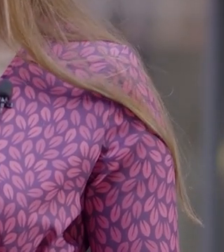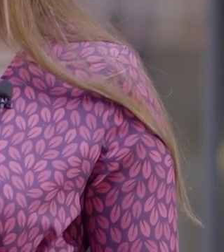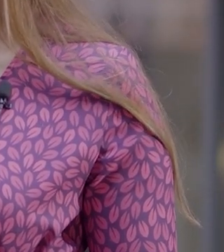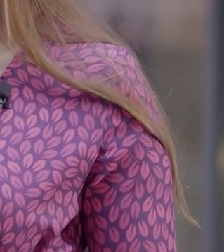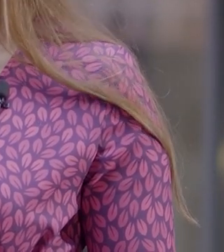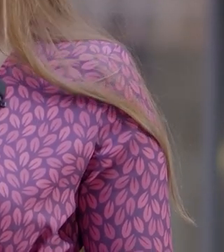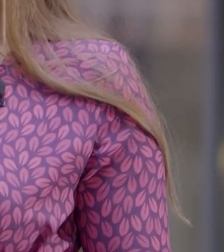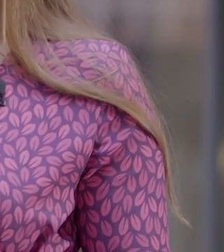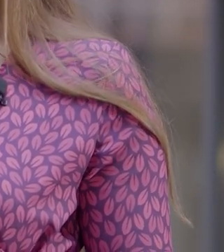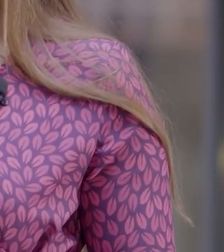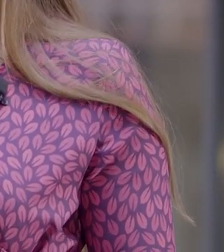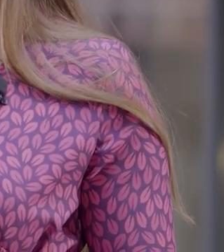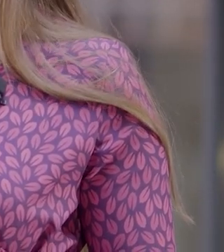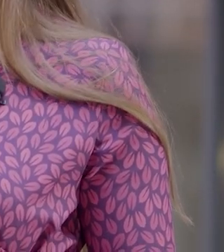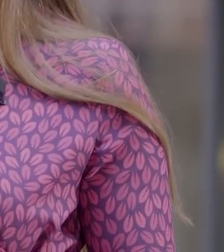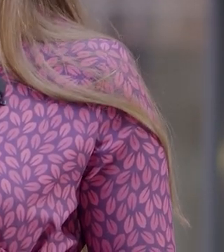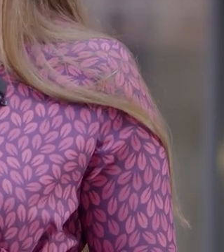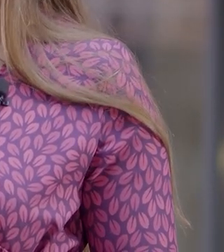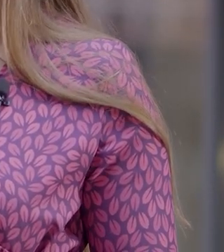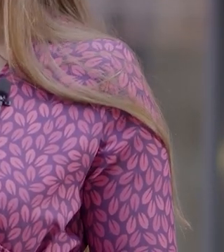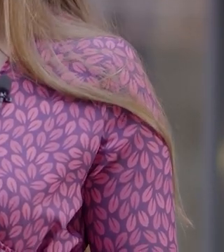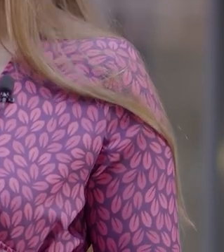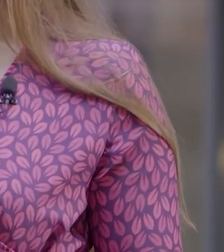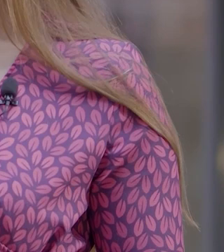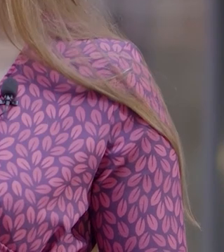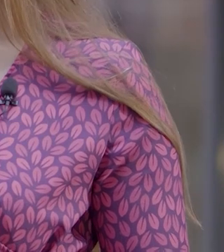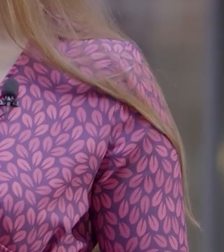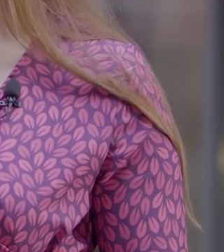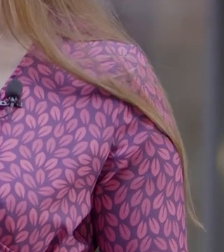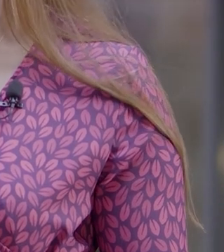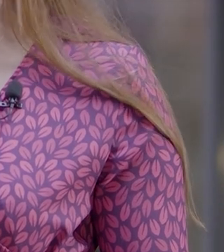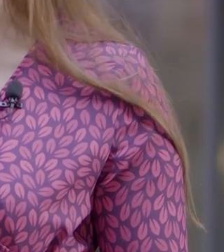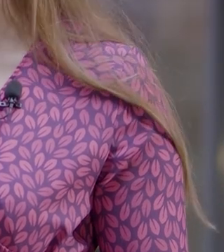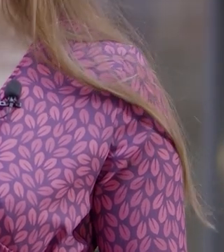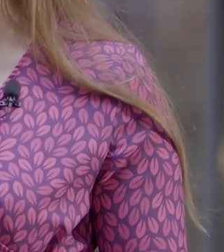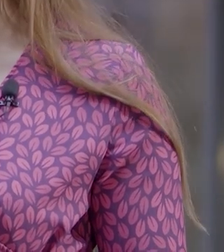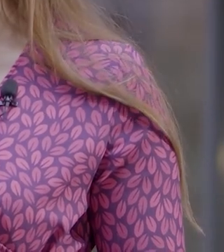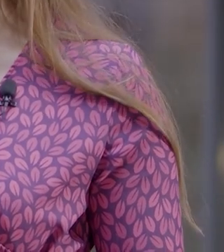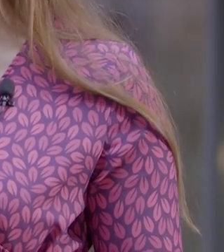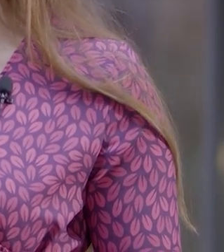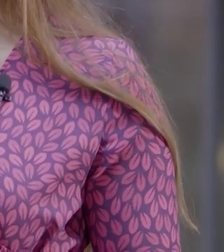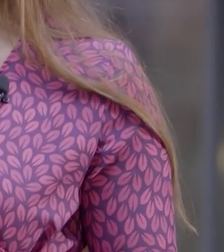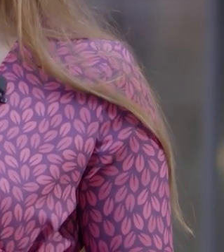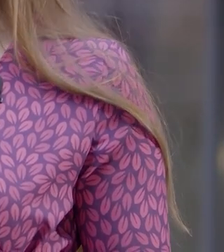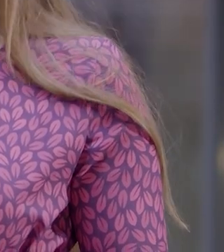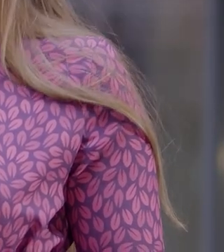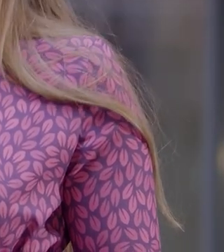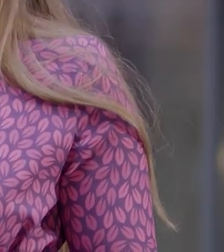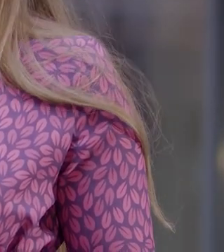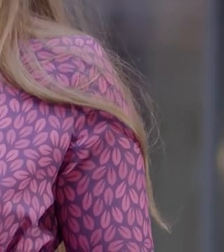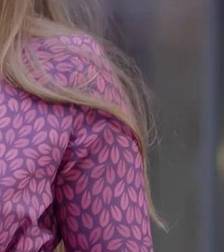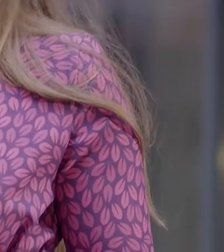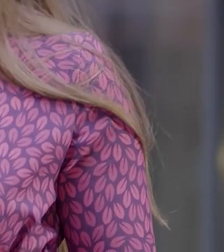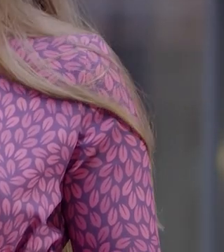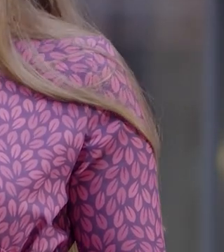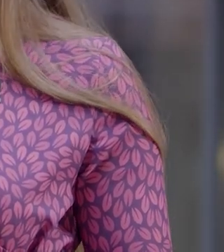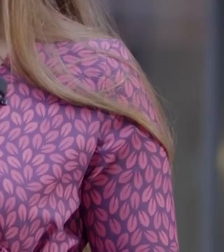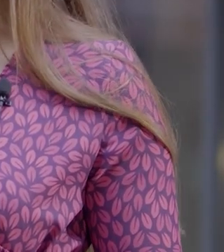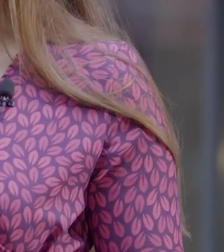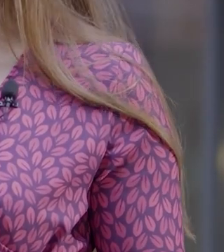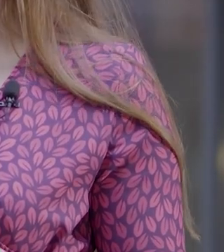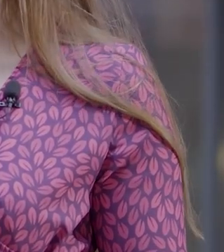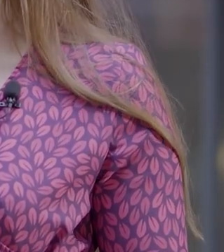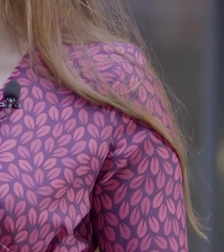3 doradców, którzy są dostępni dla studentów i absolwentów przez cały rok kalendarzowy na wszystkich naszych wydziałach, zarówno